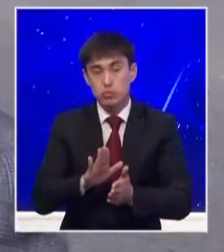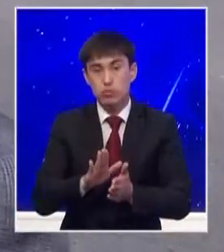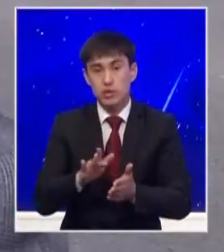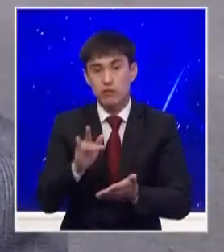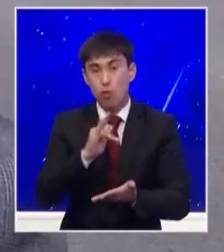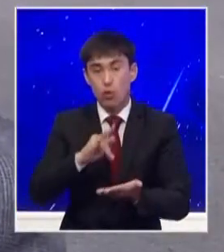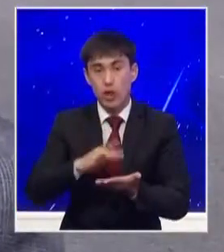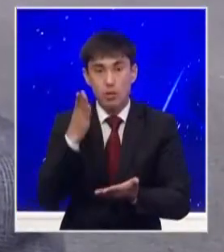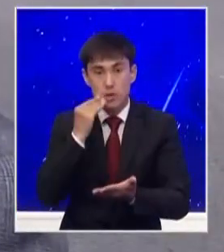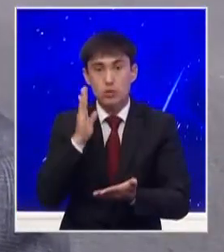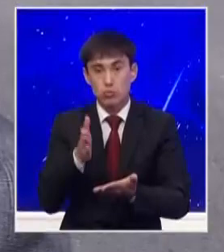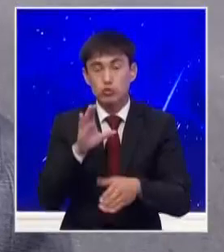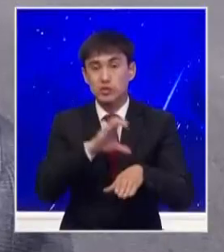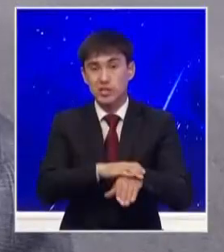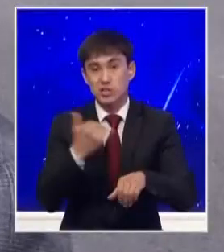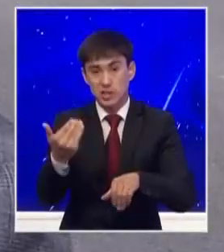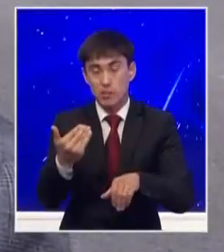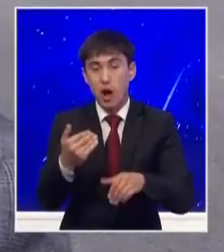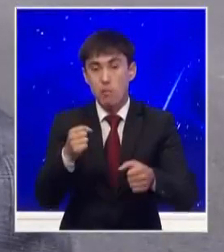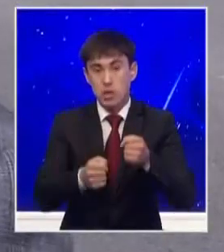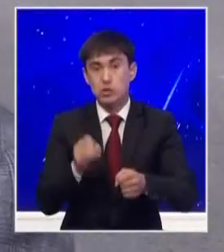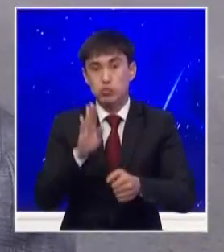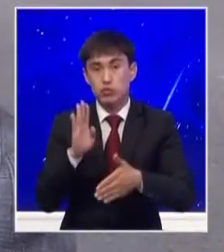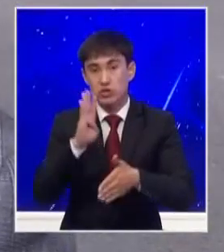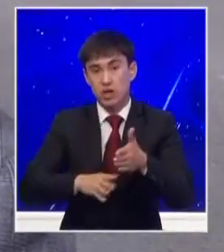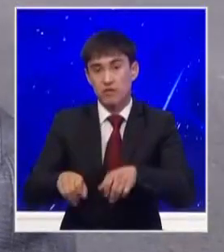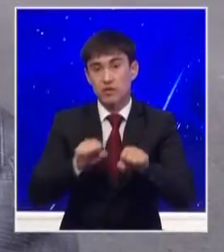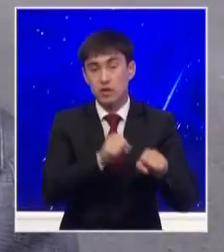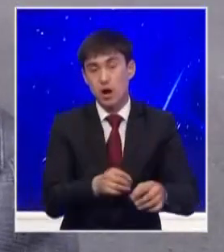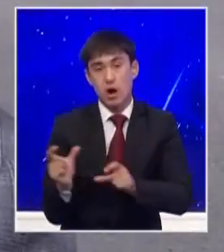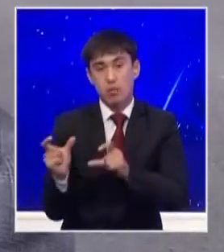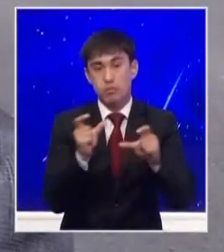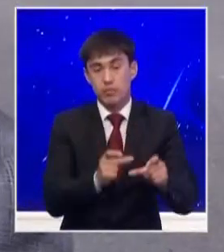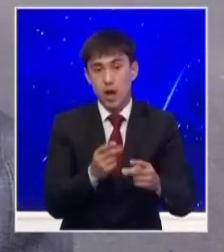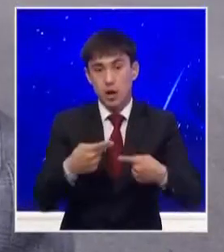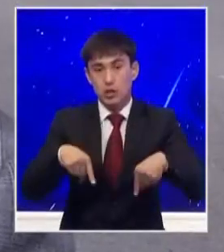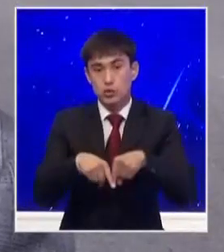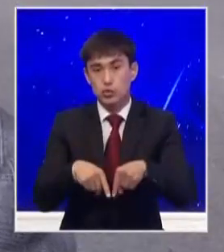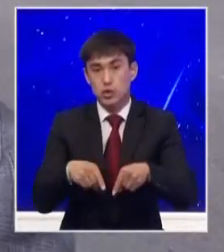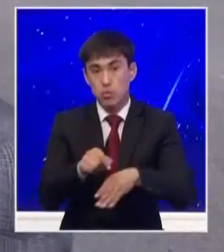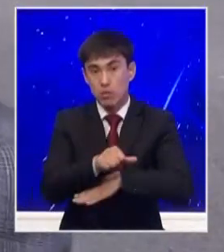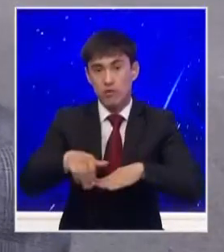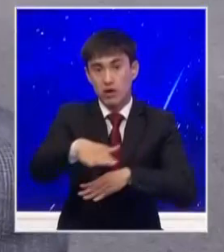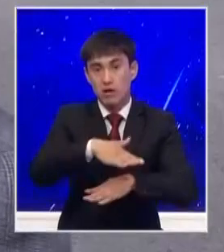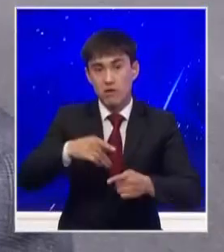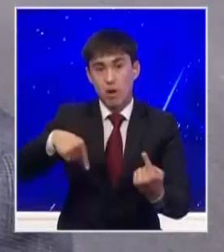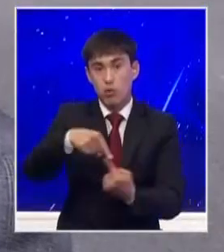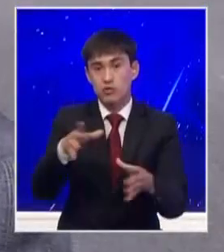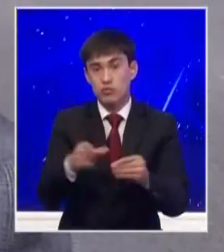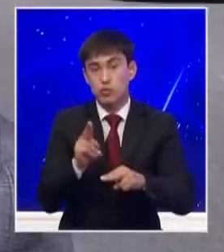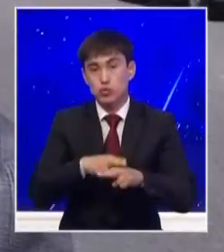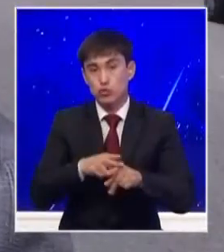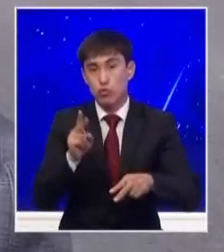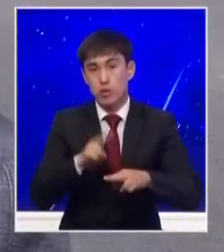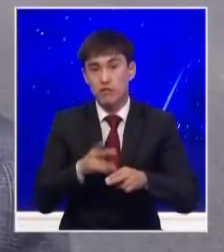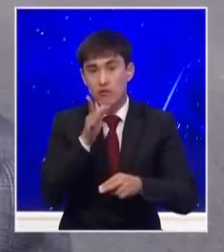городе Алматы, то он будет задержан там, а его машина водворена на штрафстоянку. Также нами организуются подворовые обходы совместно с участковыми полицией,